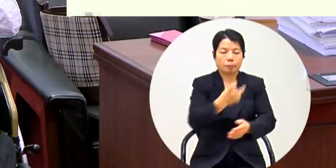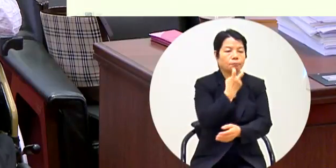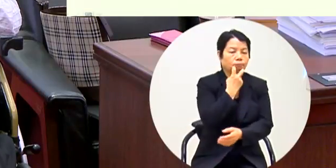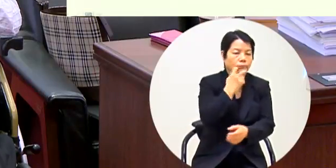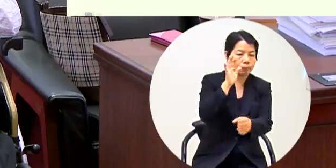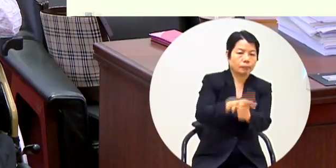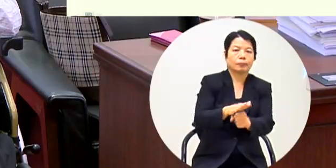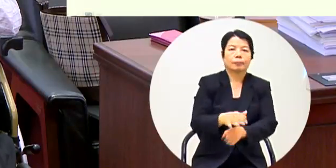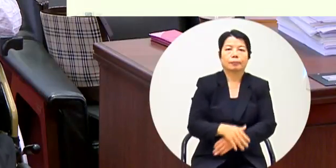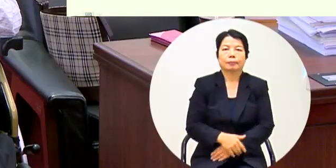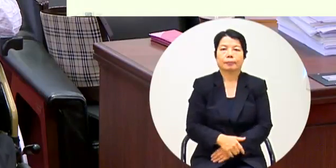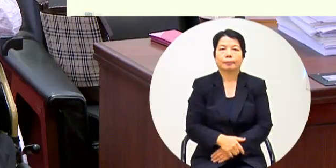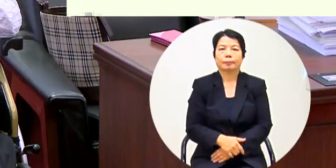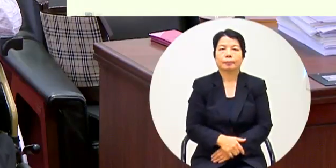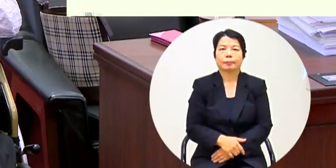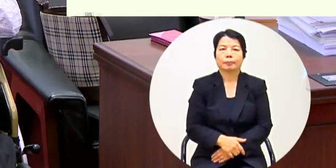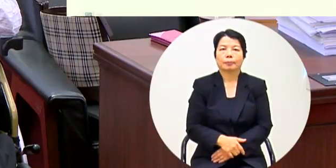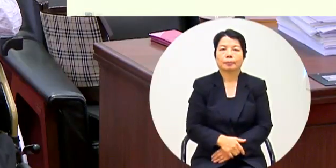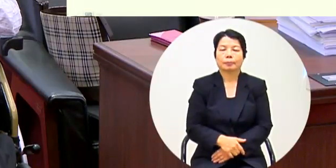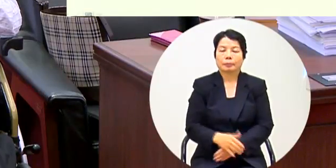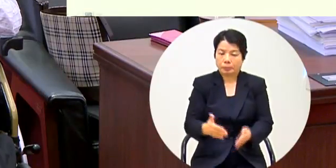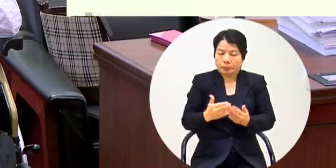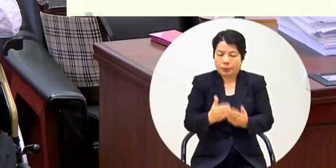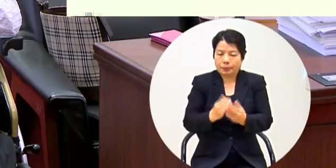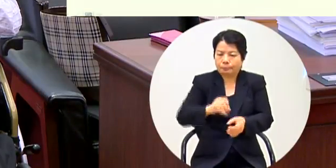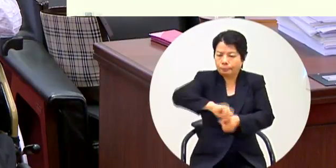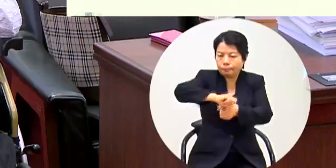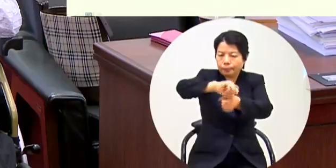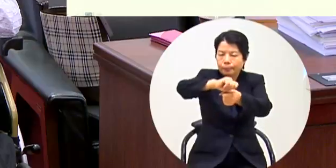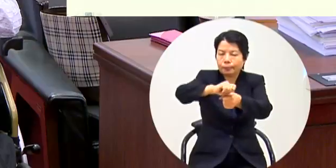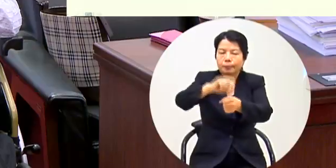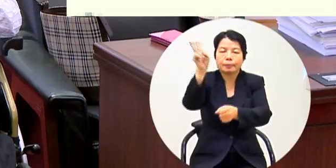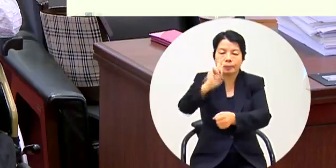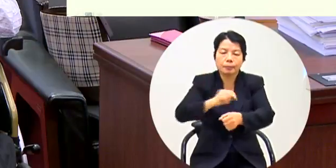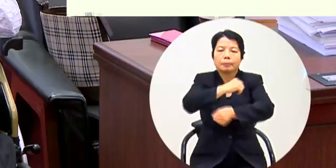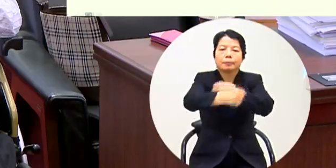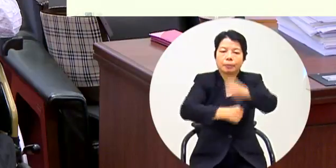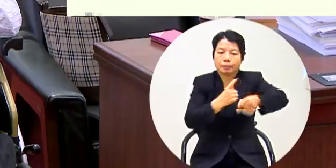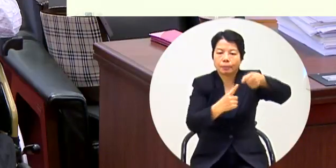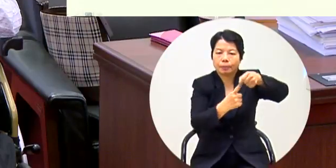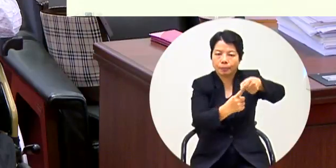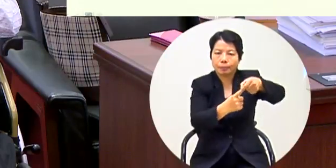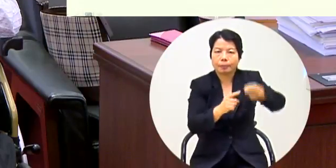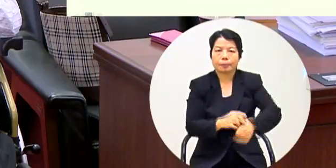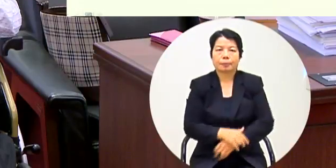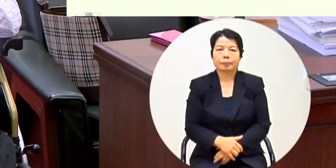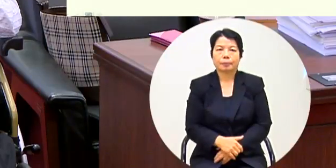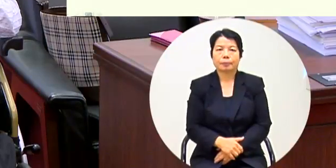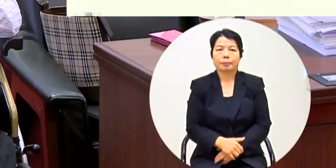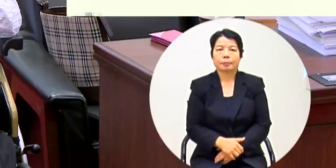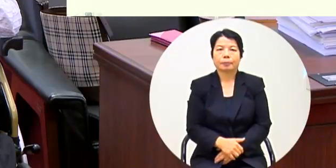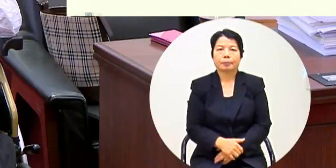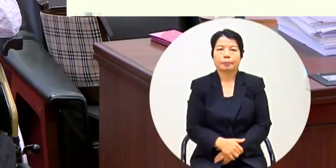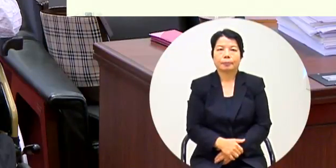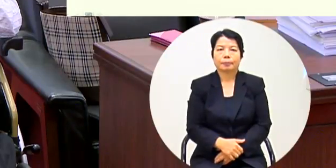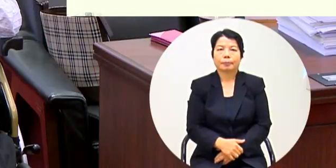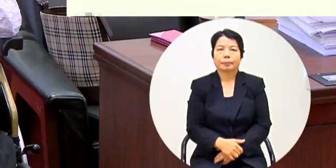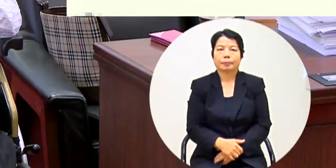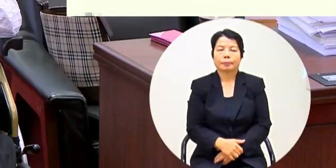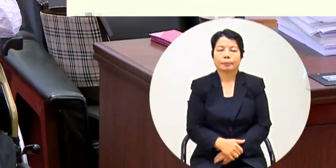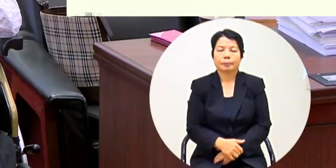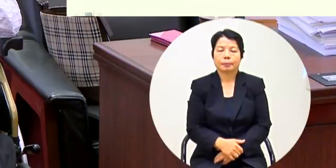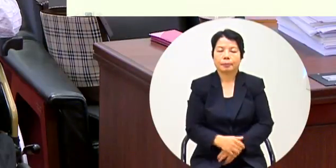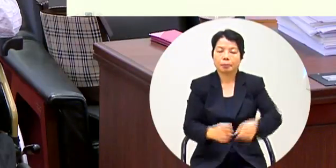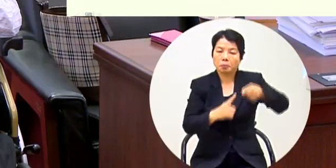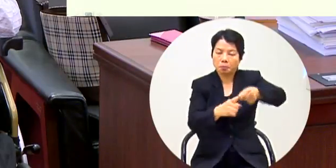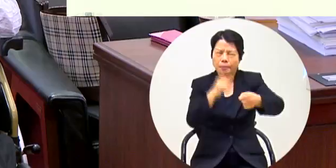多的推广电动公车。好，咱的公车呢，其实吼每一日吼去走吼，诶路途拢